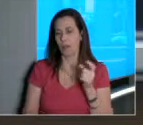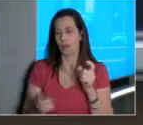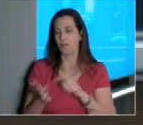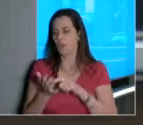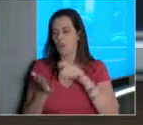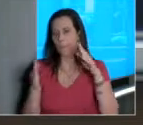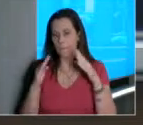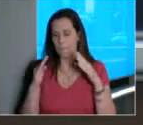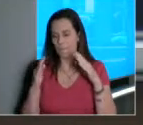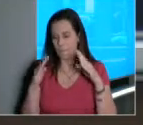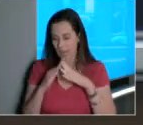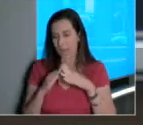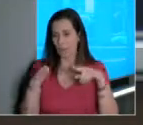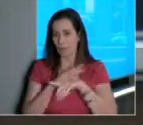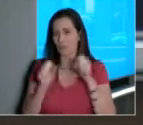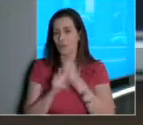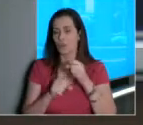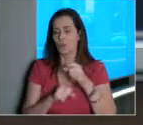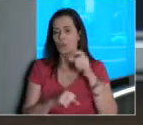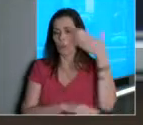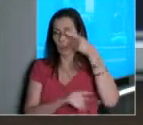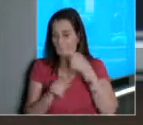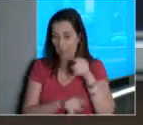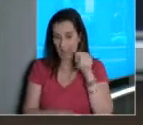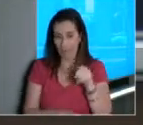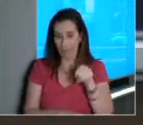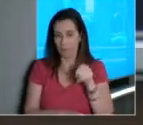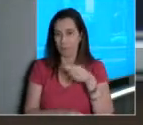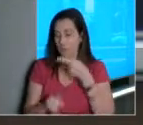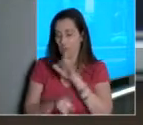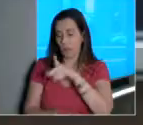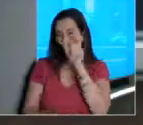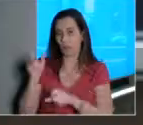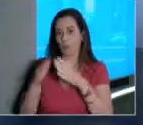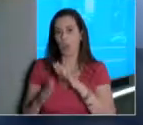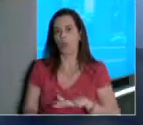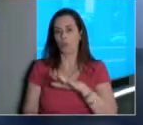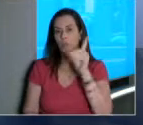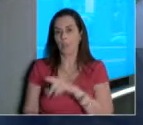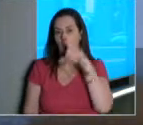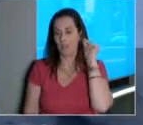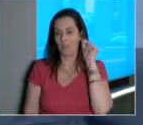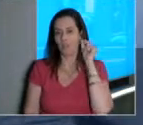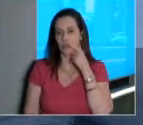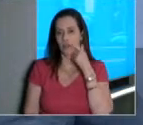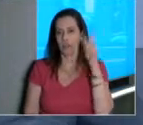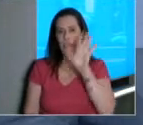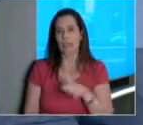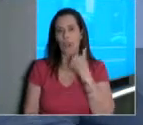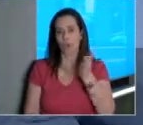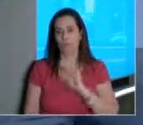מקלט, כן? שהמדינה מתעללת בהם ודרכם מתעללת בתושבי השכונות של דרום תל אביב. סרט לא